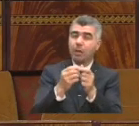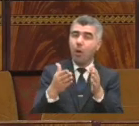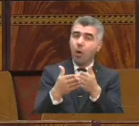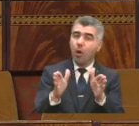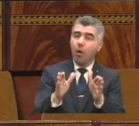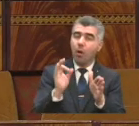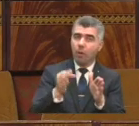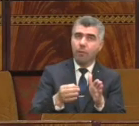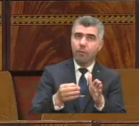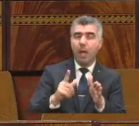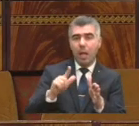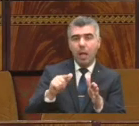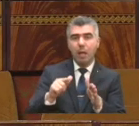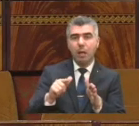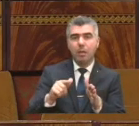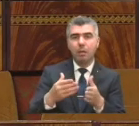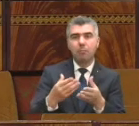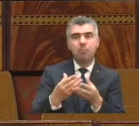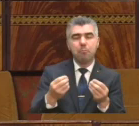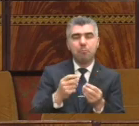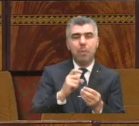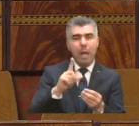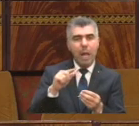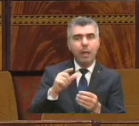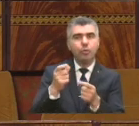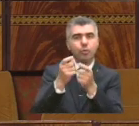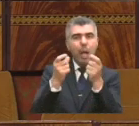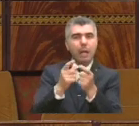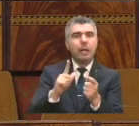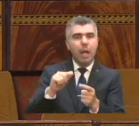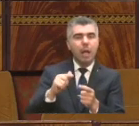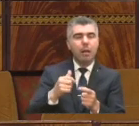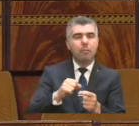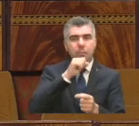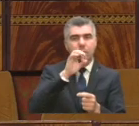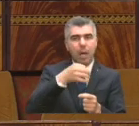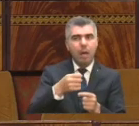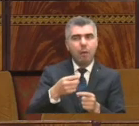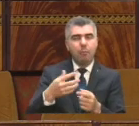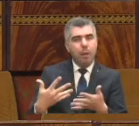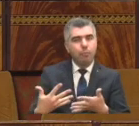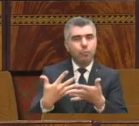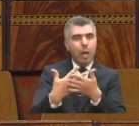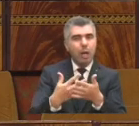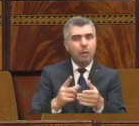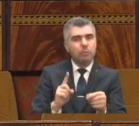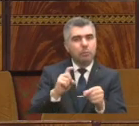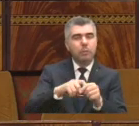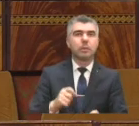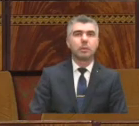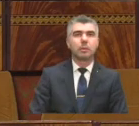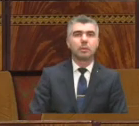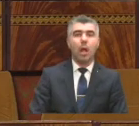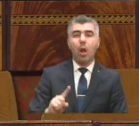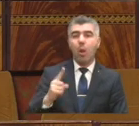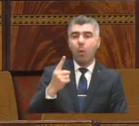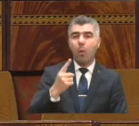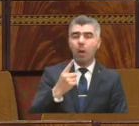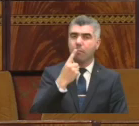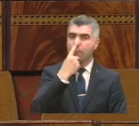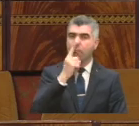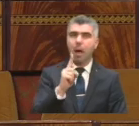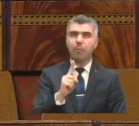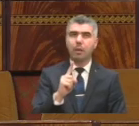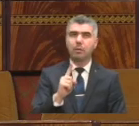بخير، كاين خطوط اخرين بغاو يدخلوا، كاين الخطوط، كاين شركات اخرين بغاو يدخلوا. الى الشركه الاولى ما بغاتش